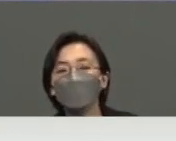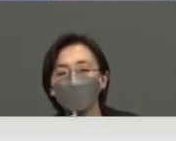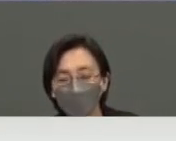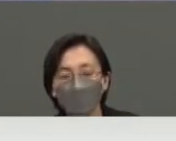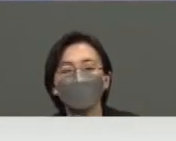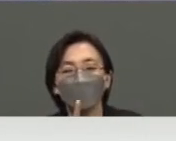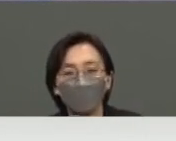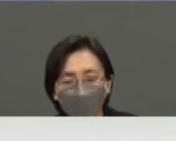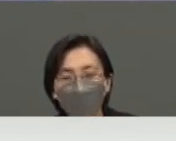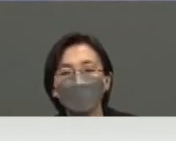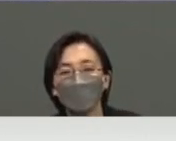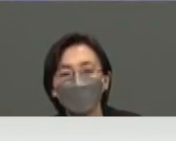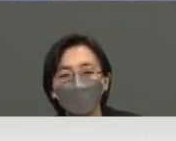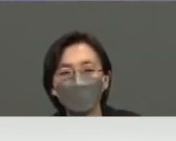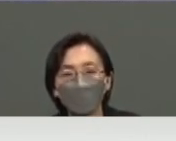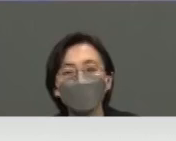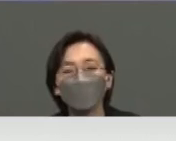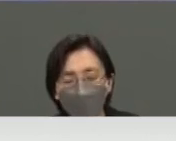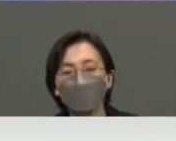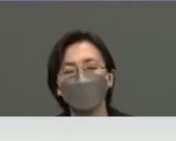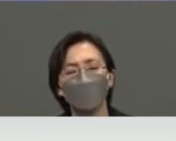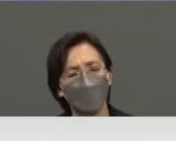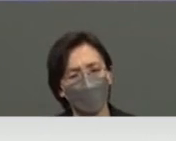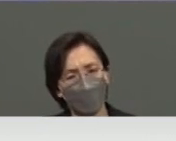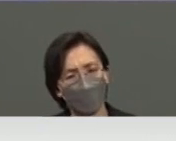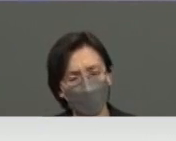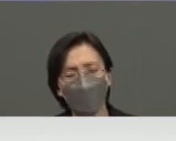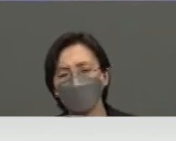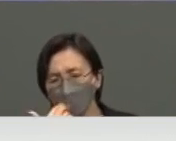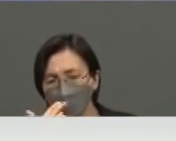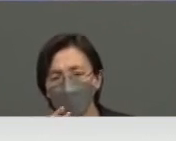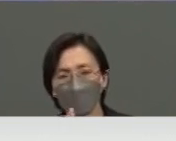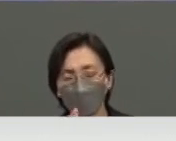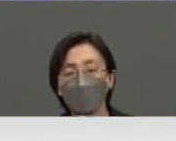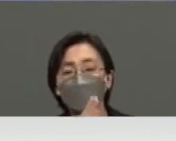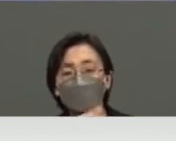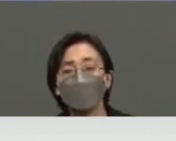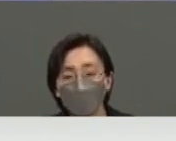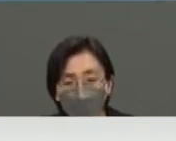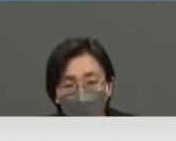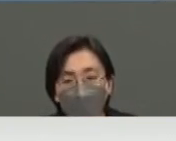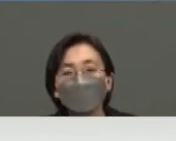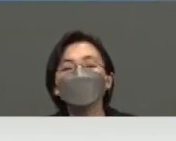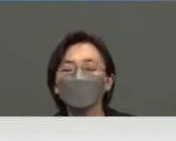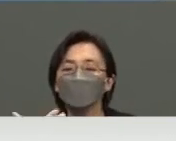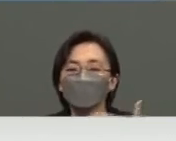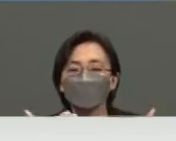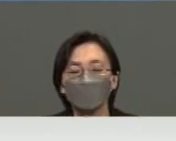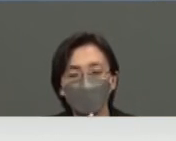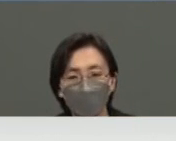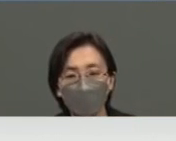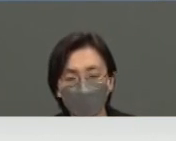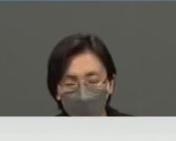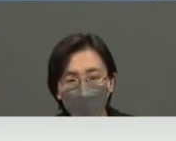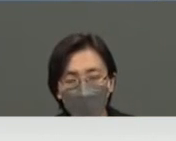เรายังต้องร่วมงานประเพณีด้วยความระมัดระวังหากท่านเลือกที่จะเดินทางไปร่วมงานขอให้